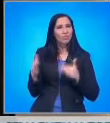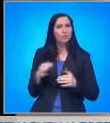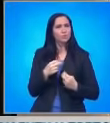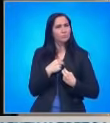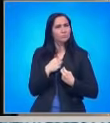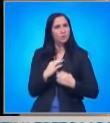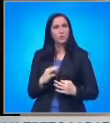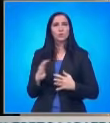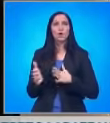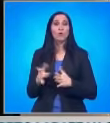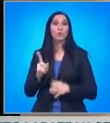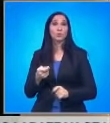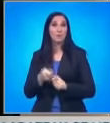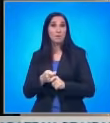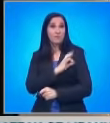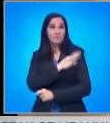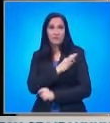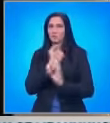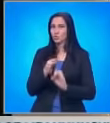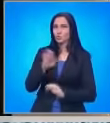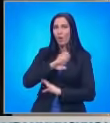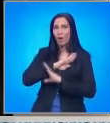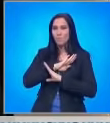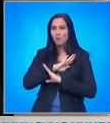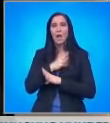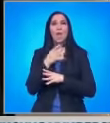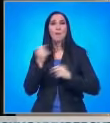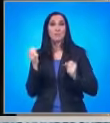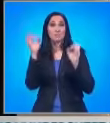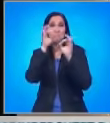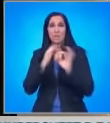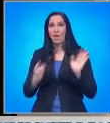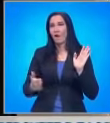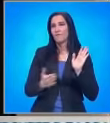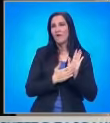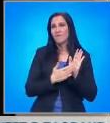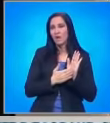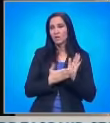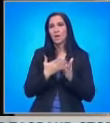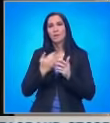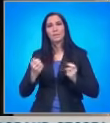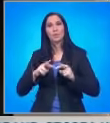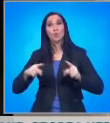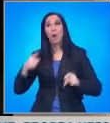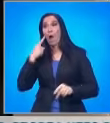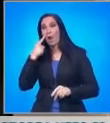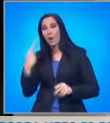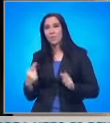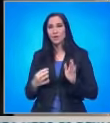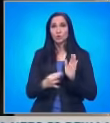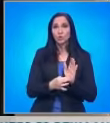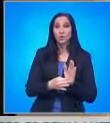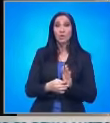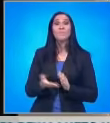сигурна, че хората, които си слагат ваксини, всъщност ще умрат. Без никакви факти, но и без другата гледна точка. Те на